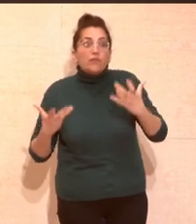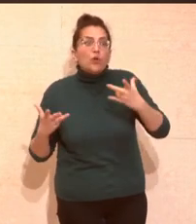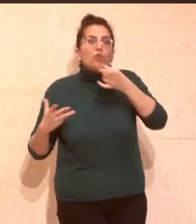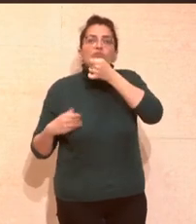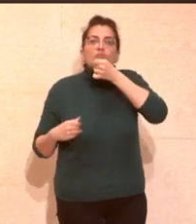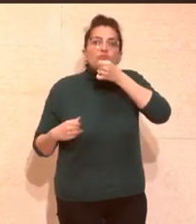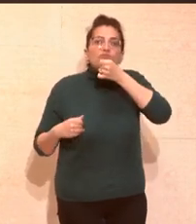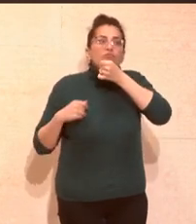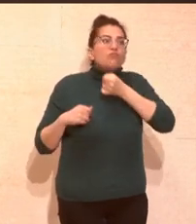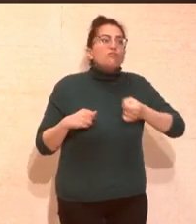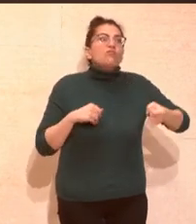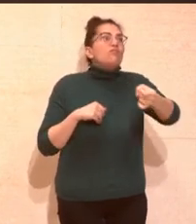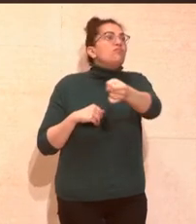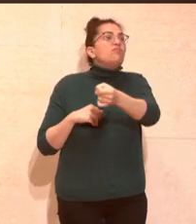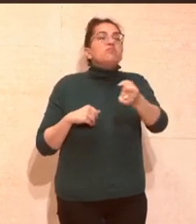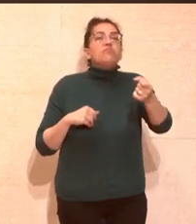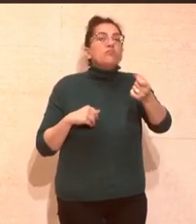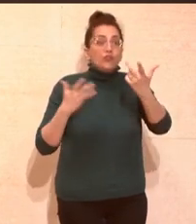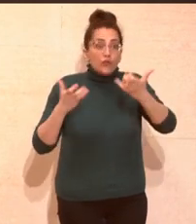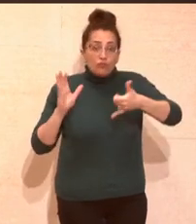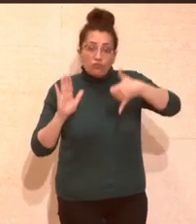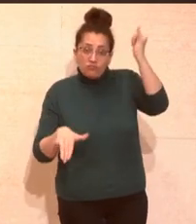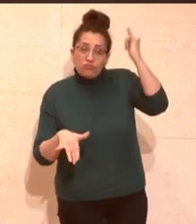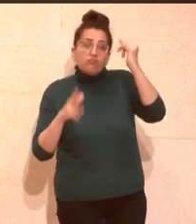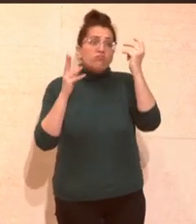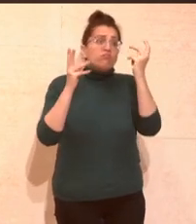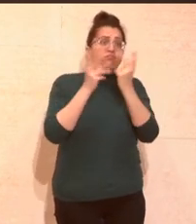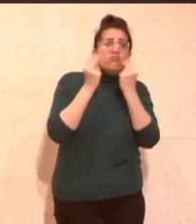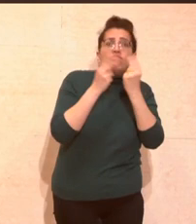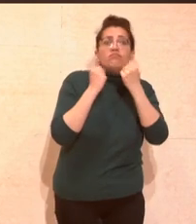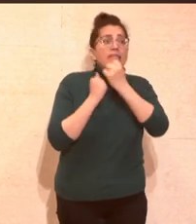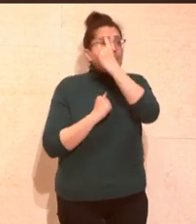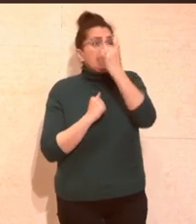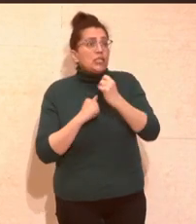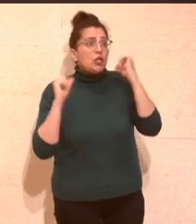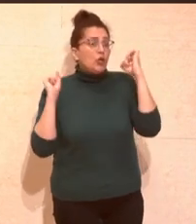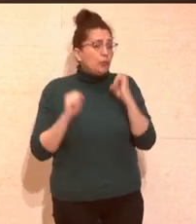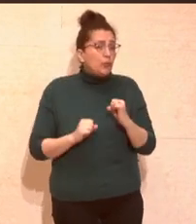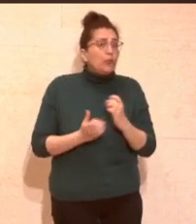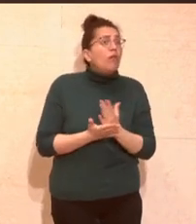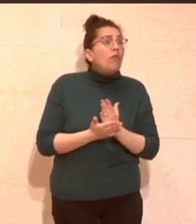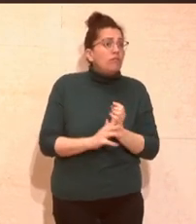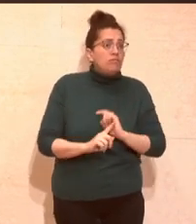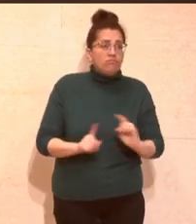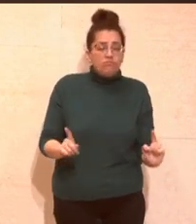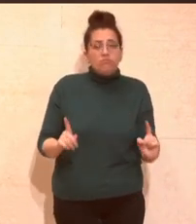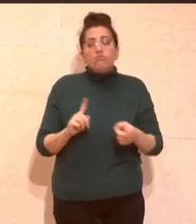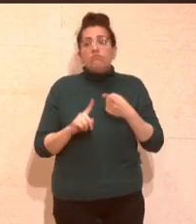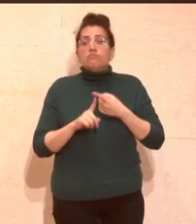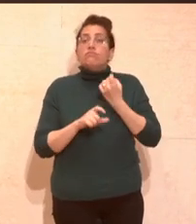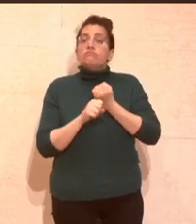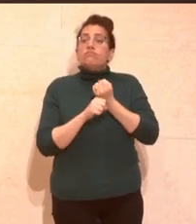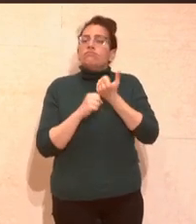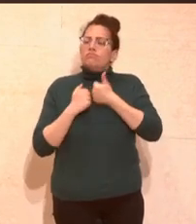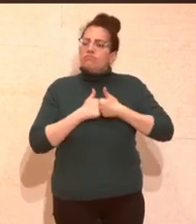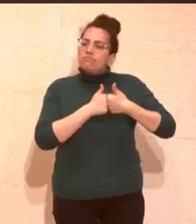qui circulent dans la salle. Donc, n'hésitez pas à nous faire vos commentaires, vos questions. L'idée, c'est qu'on puisse travailler ensemble